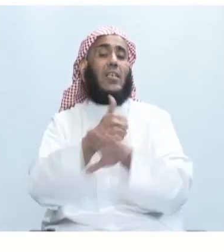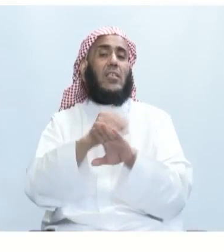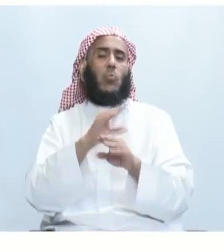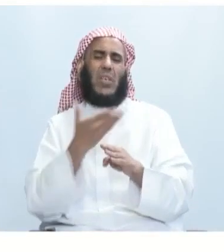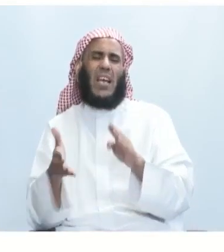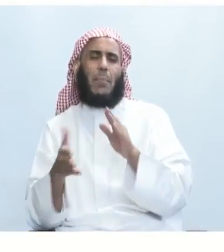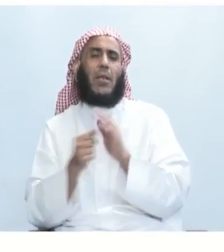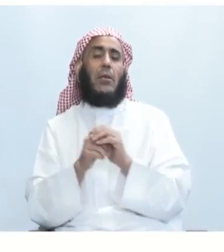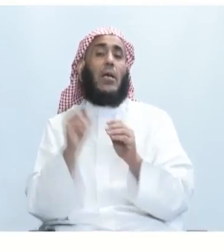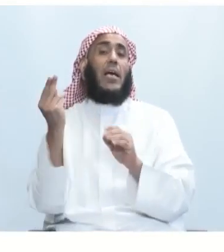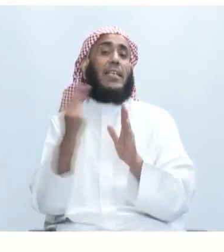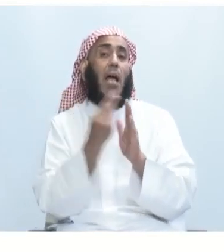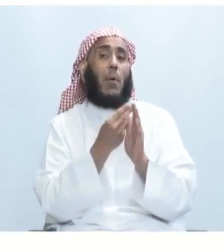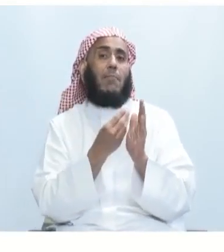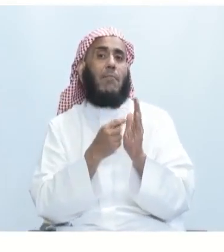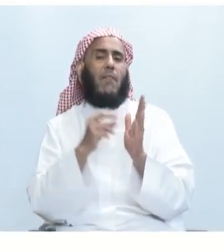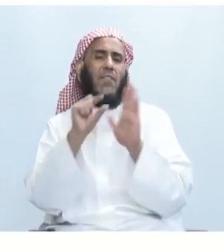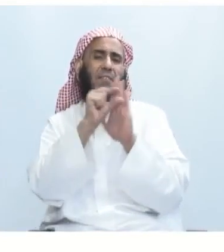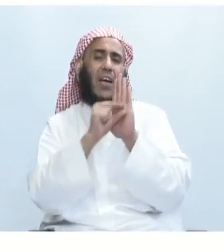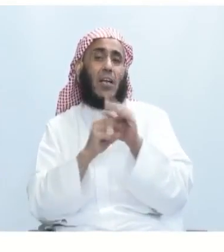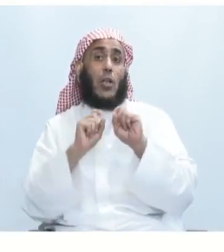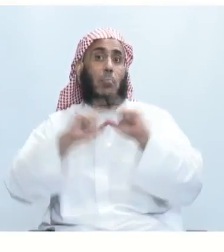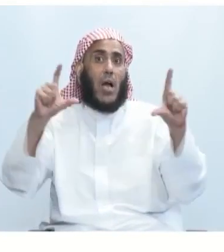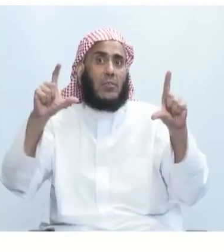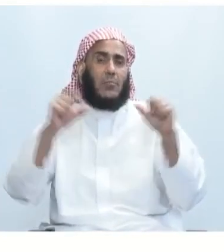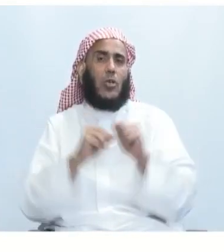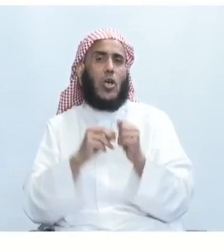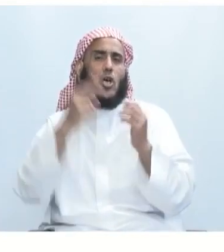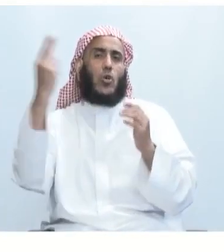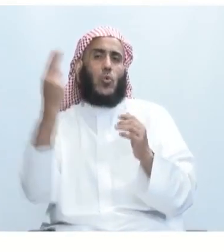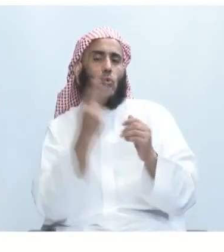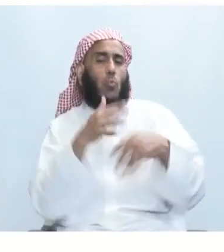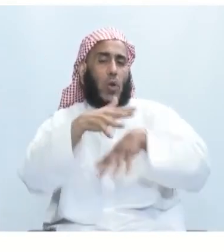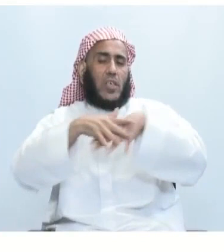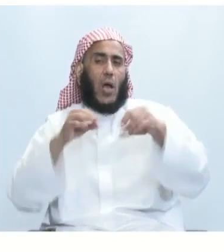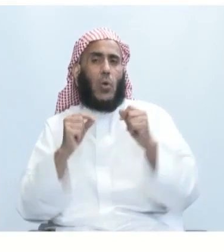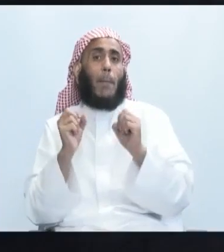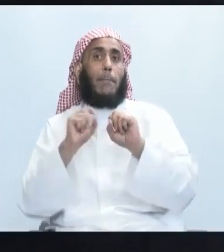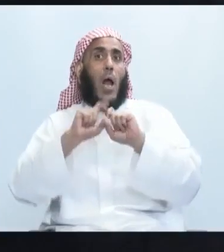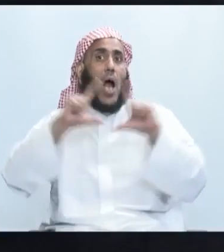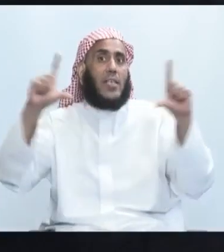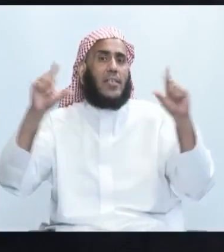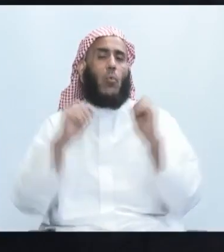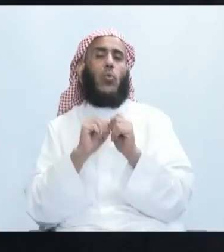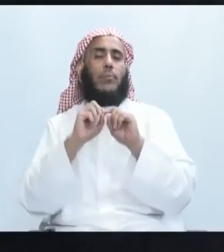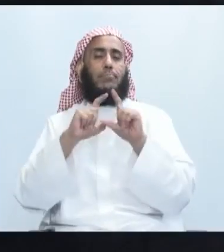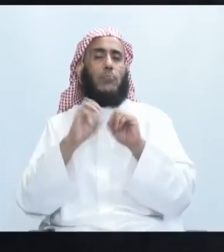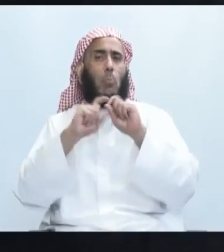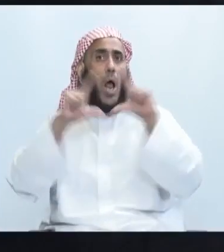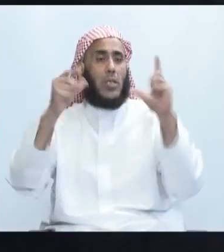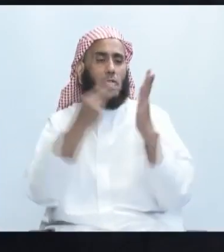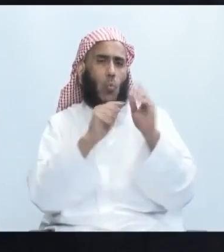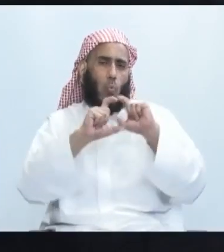وجانبيه الكتابه في فقرات الابراز الرسوم والجداول طبعا ابراز مقصود به توضيح ابراز